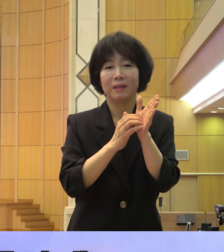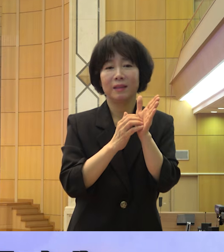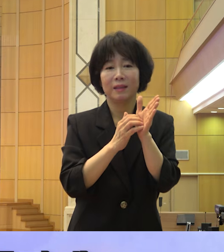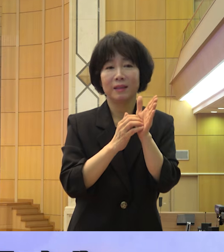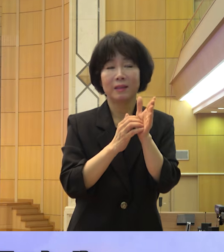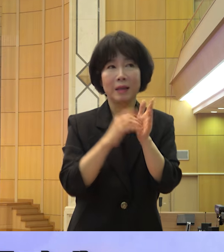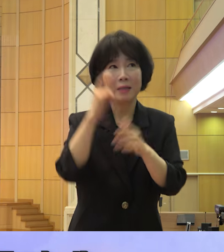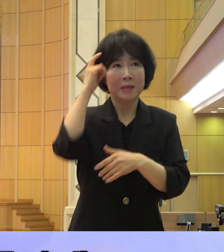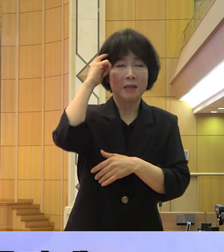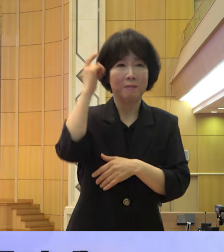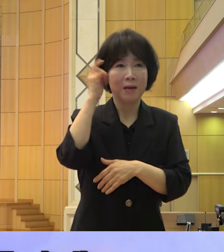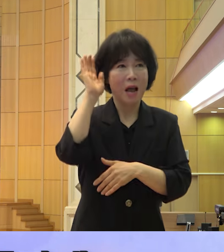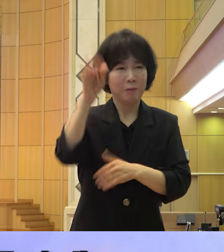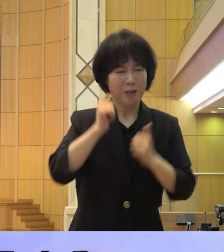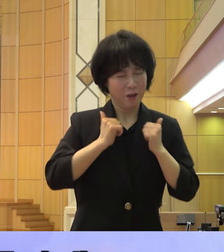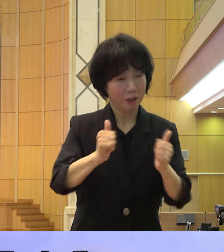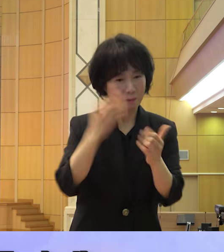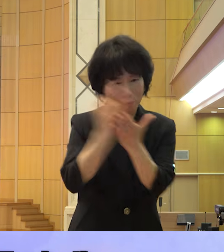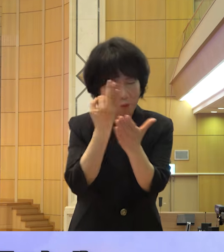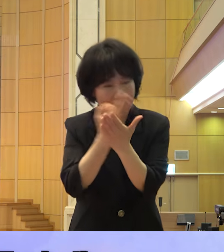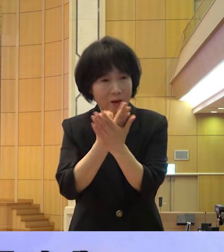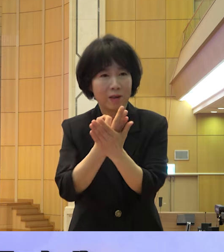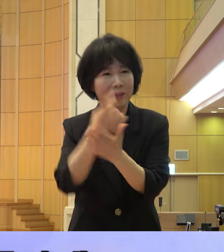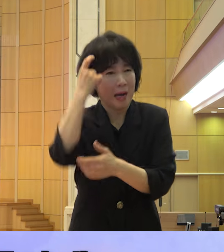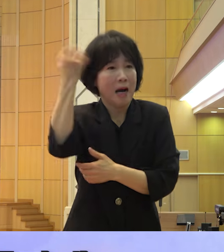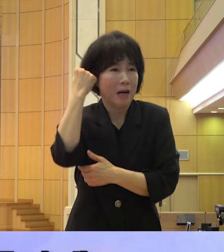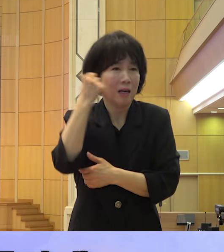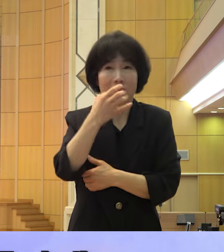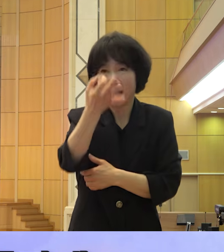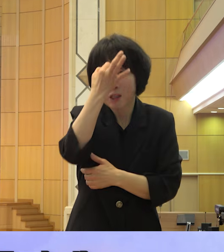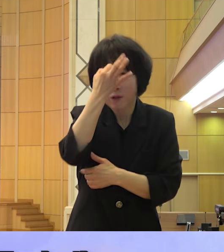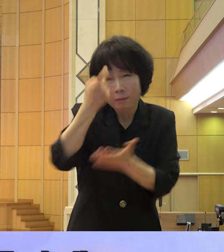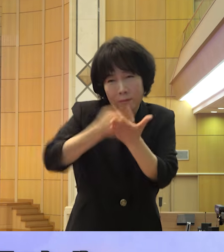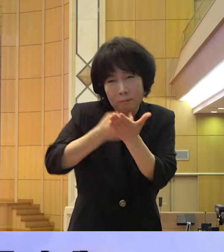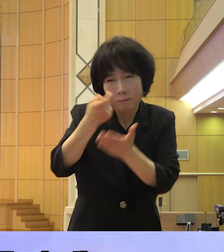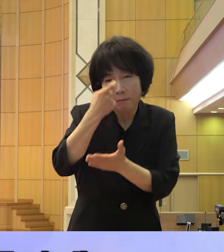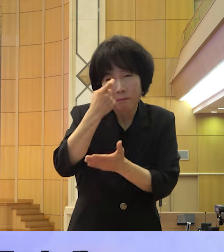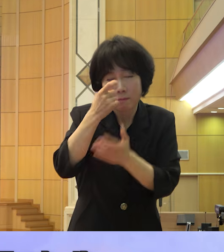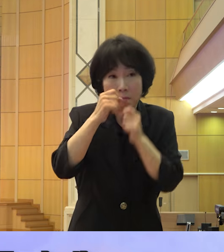그래서 열심히 기술을 배우고 밤 12시 되면